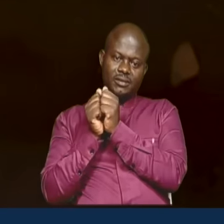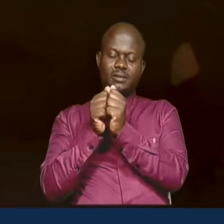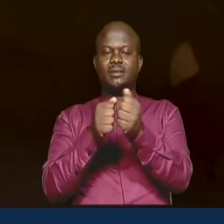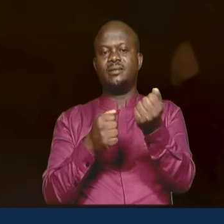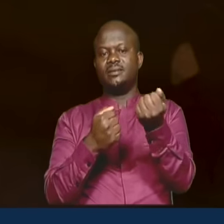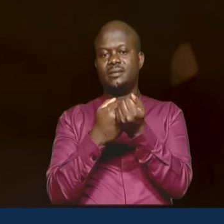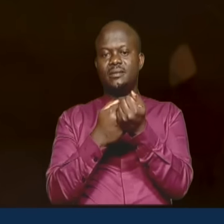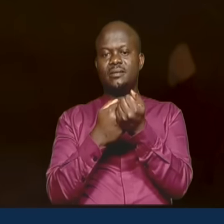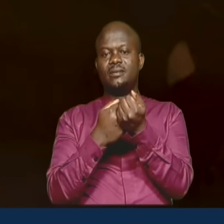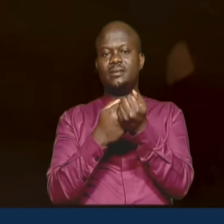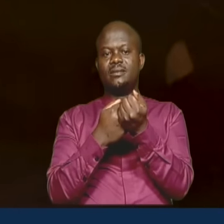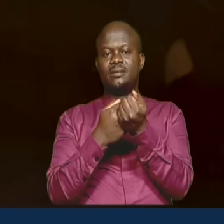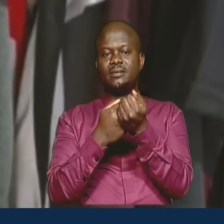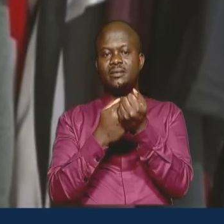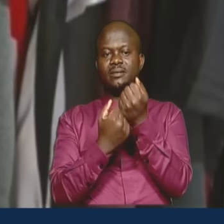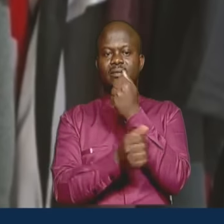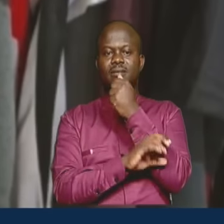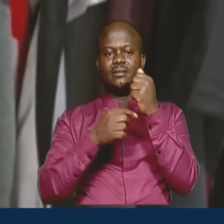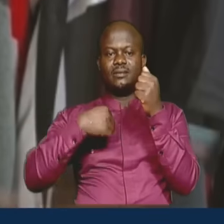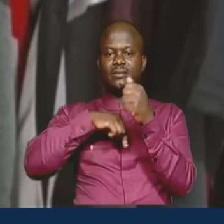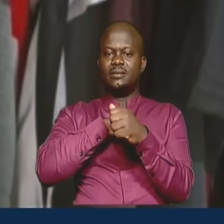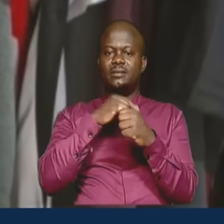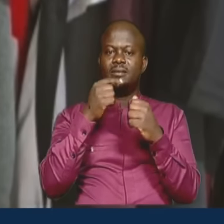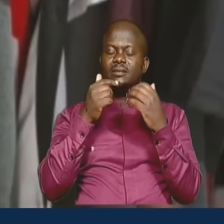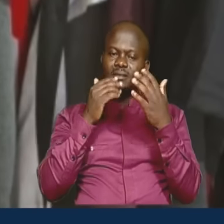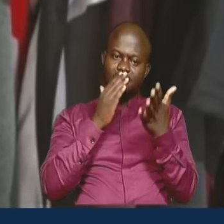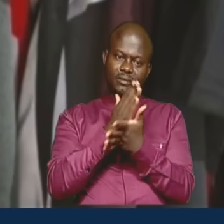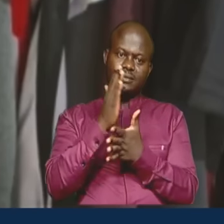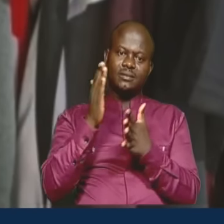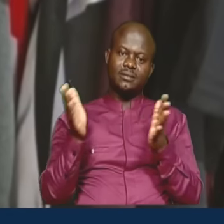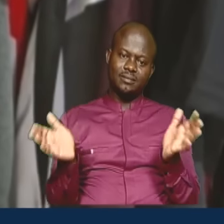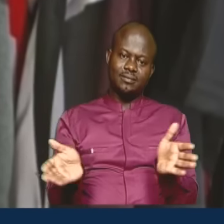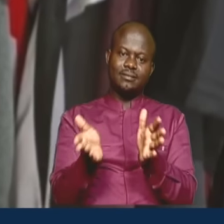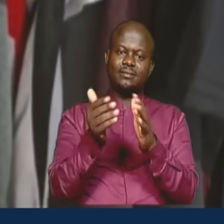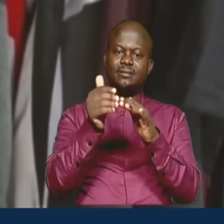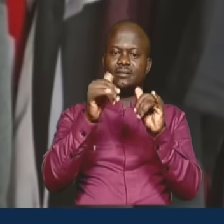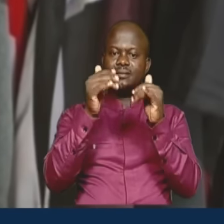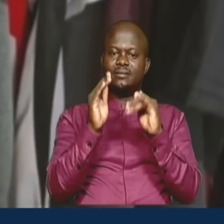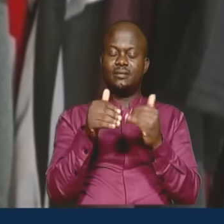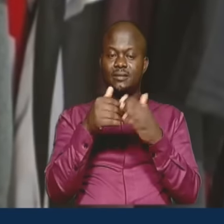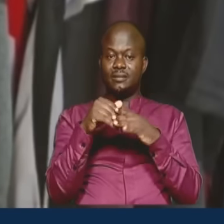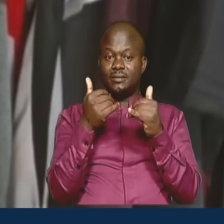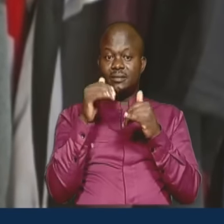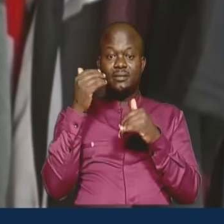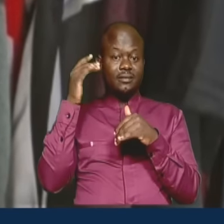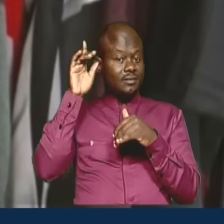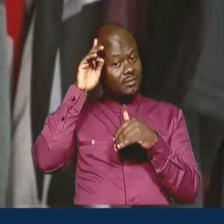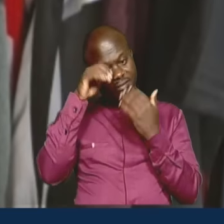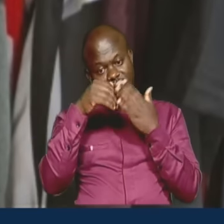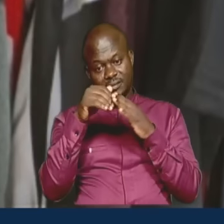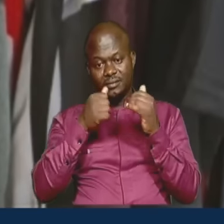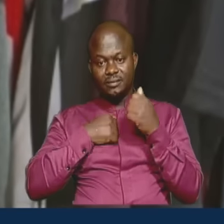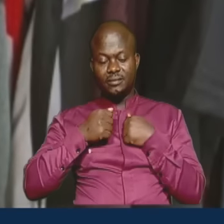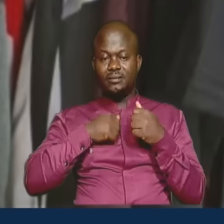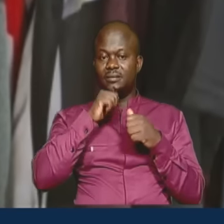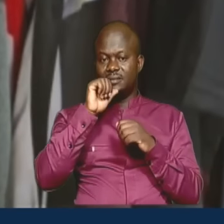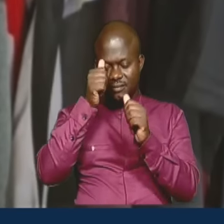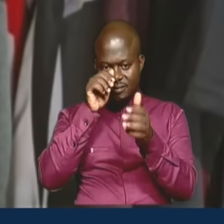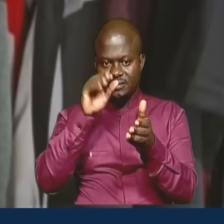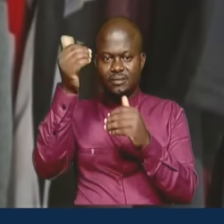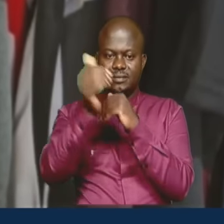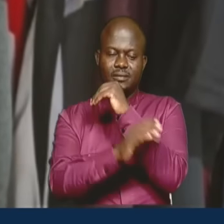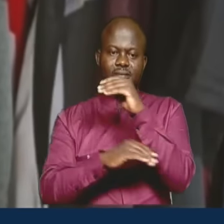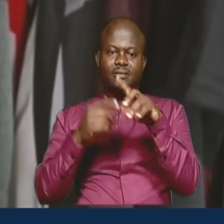y'u Rwanda, ikipe y'igihugu cyacu. Nibyo byankuraje abo bakinnyi bagakina bumva ko abanyarwanda badakurikirana ibyo hanze,